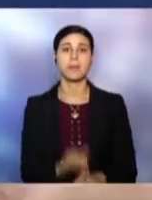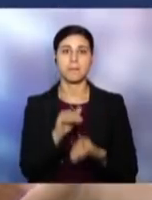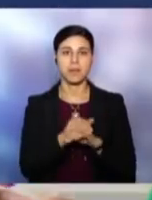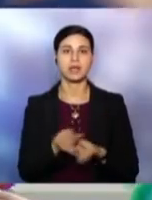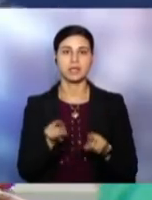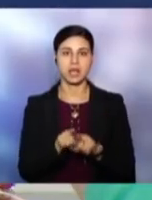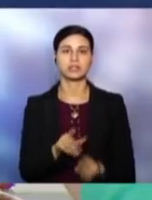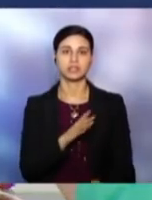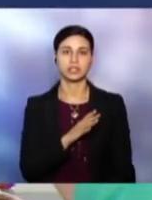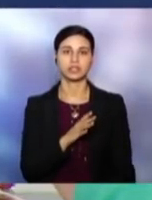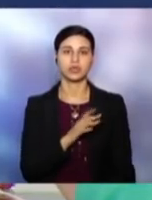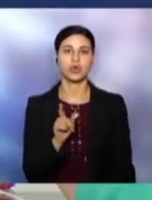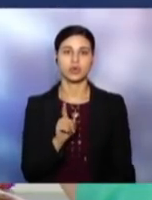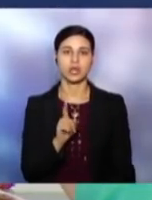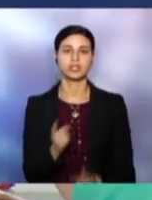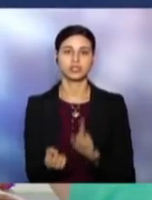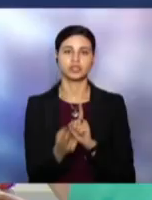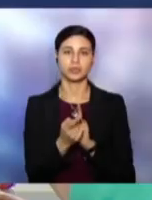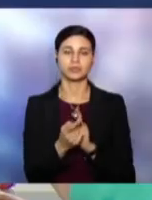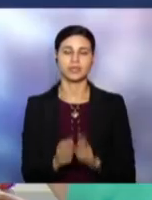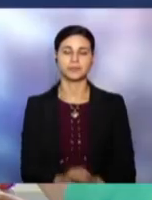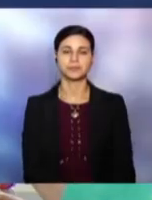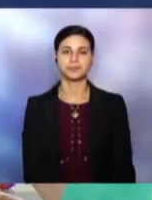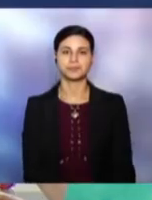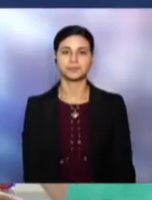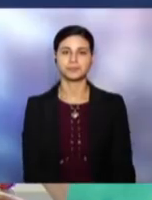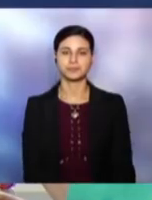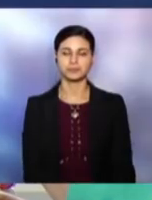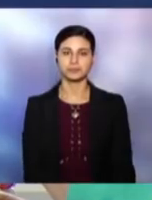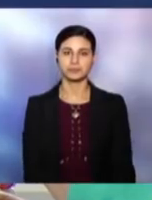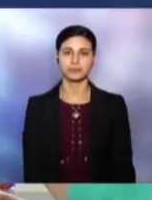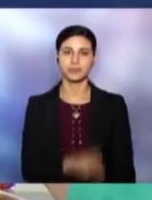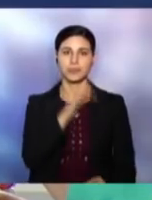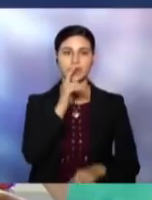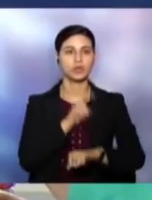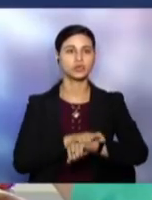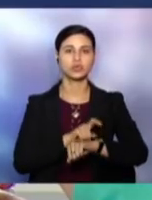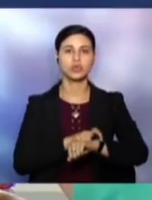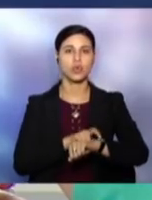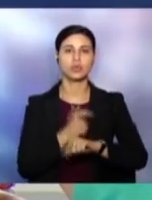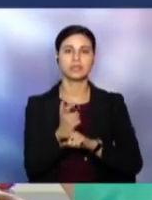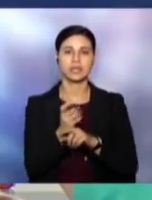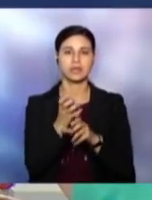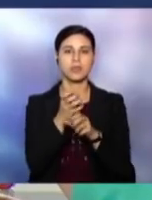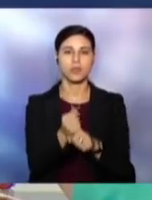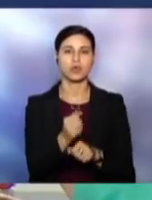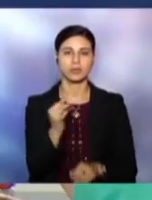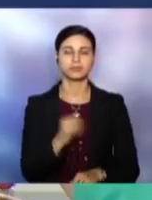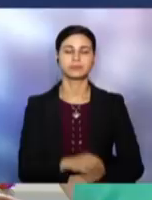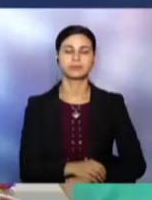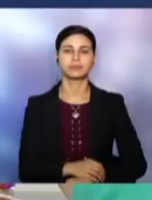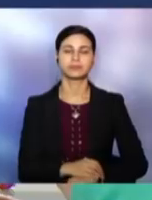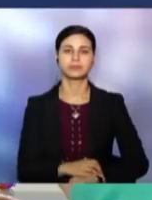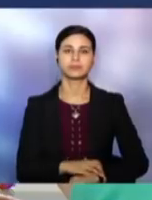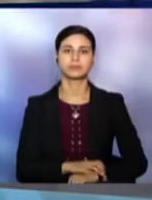იყო ხოლმეეული რაც დაგჭირდა. კი ბატონო, დიდი მადლობა შეკითხვისთვის. ჩვენი დრო ძალიან სწრაფად გარბის, ამიტომ ძალიან მოკლედ და ხარკათუნა უკვე